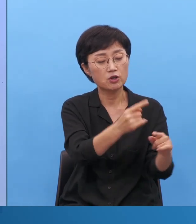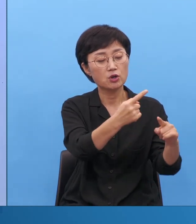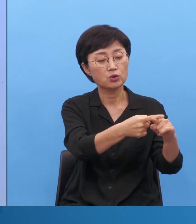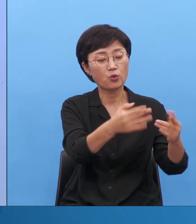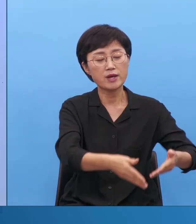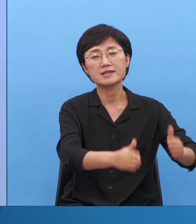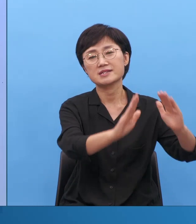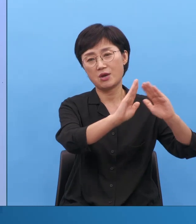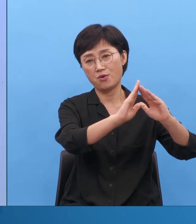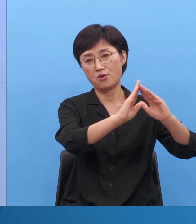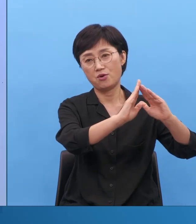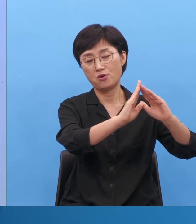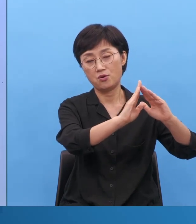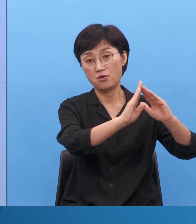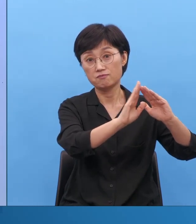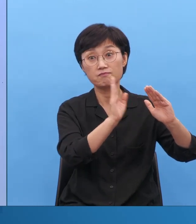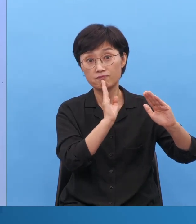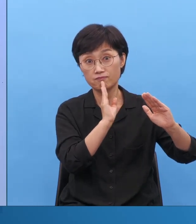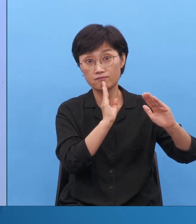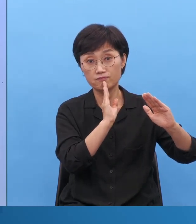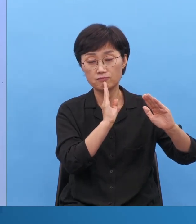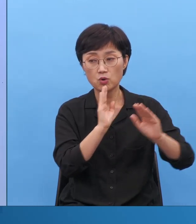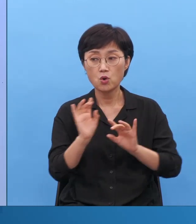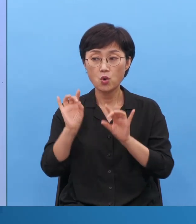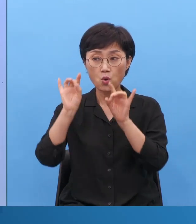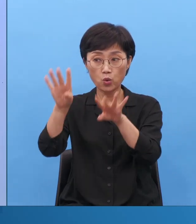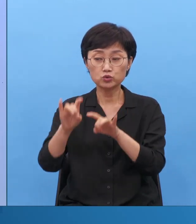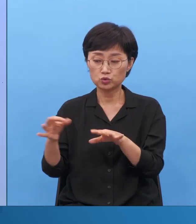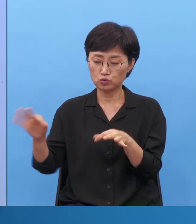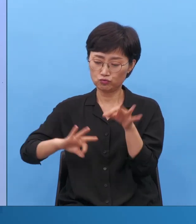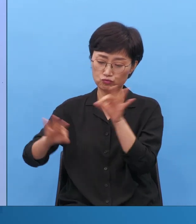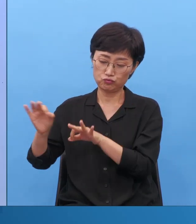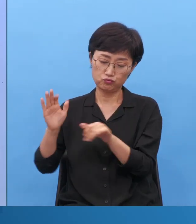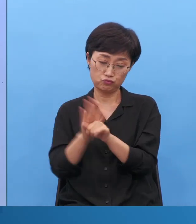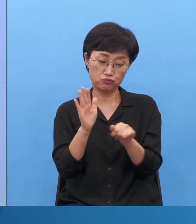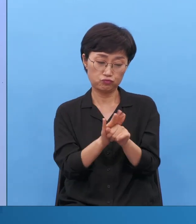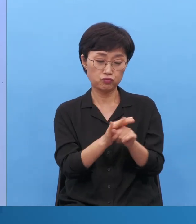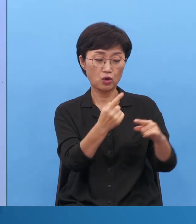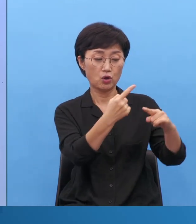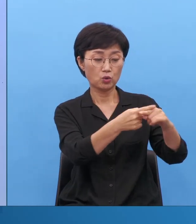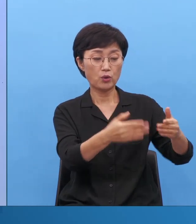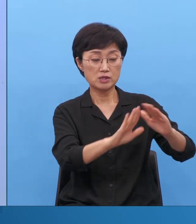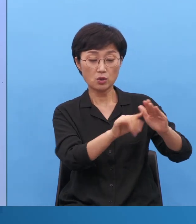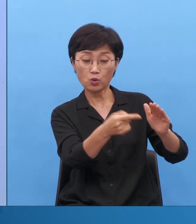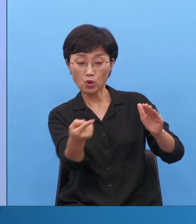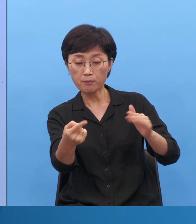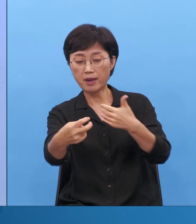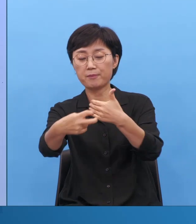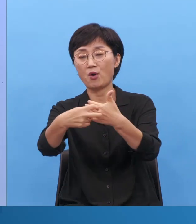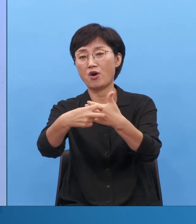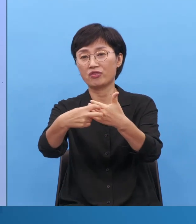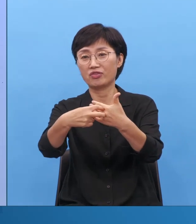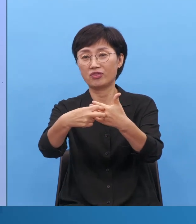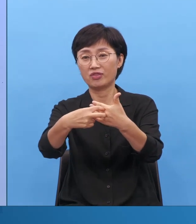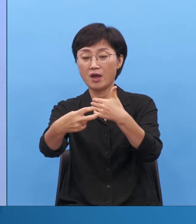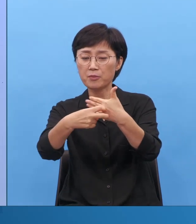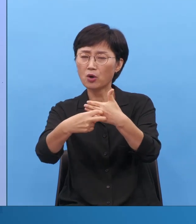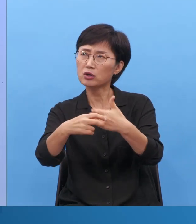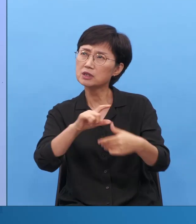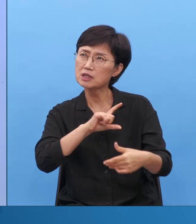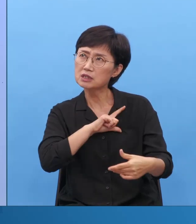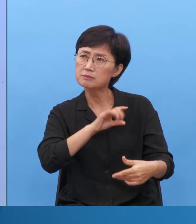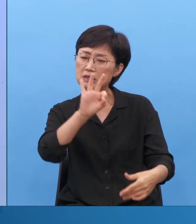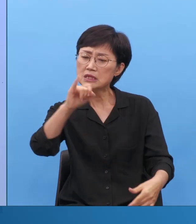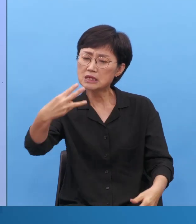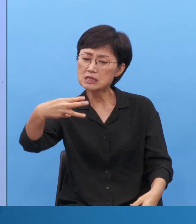지은 겁니다. And it is from that 호주에서. hospital that raised up our church from 그래서 그 Australia. 병원 이름을 따서 일신교회라 그렇게 된 거죠. And so following